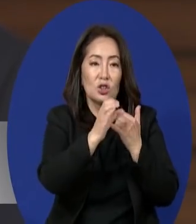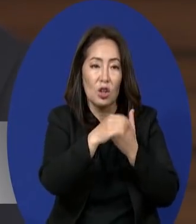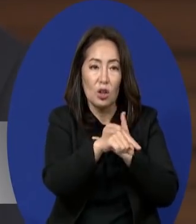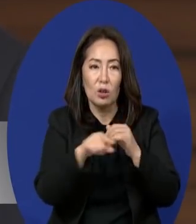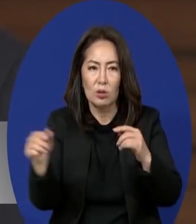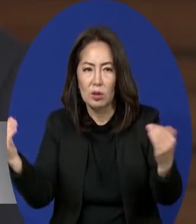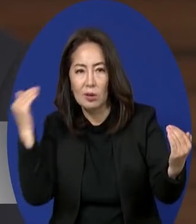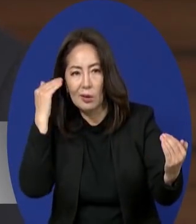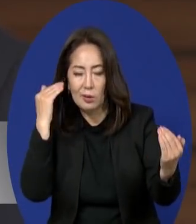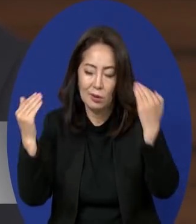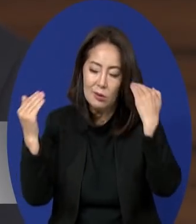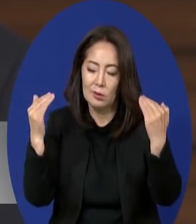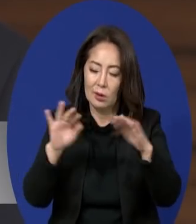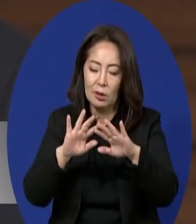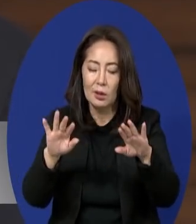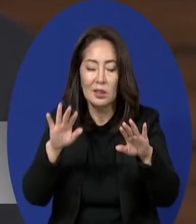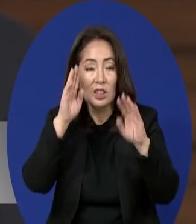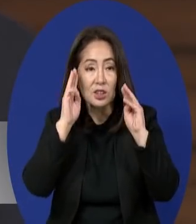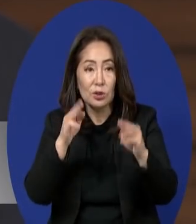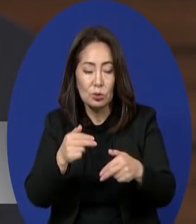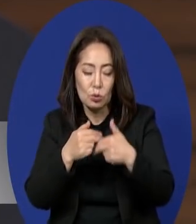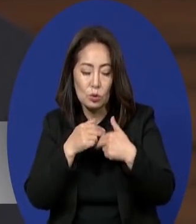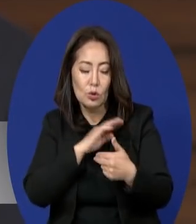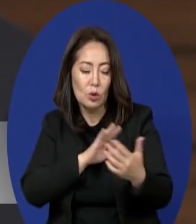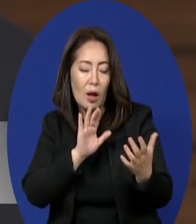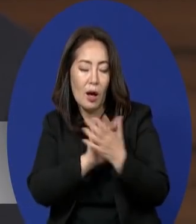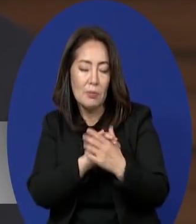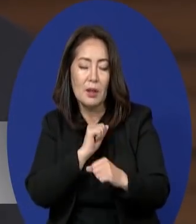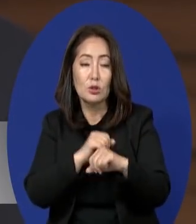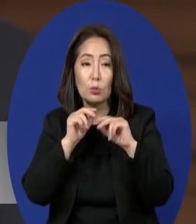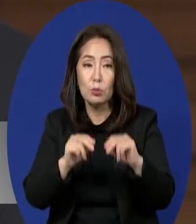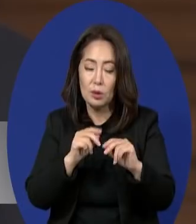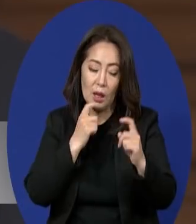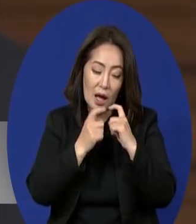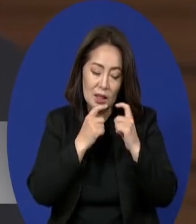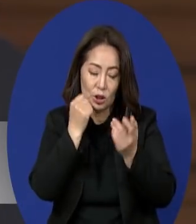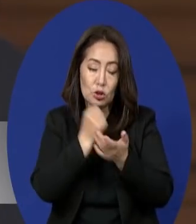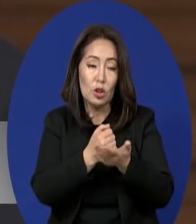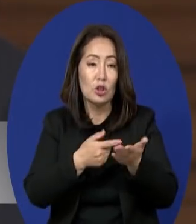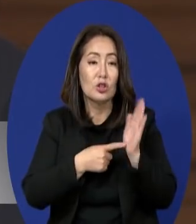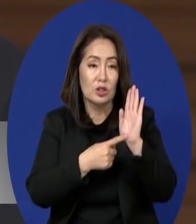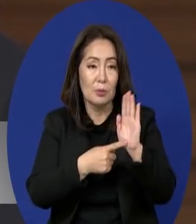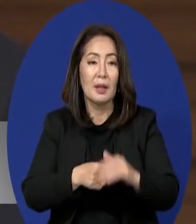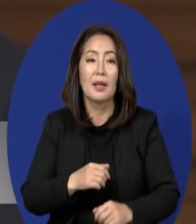байгаа сорилтуудыг шийдвэрлэхийн тулд бид нэгт хамтран ажиллах болно гэдгээ харилцсан нотоллоо.